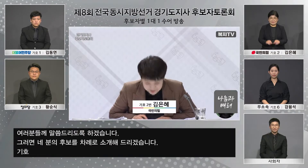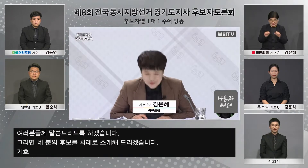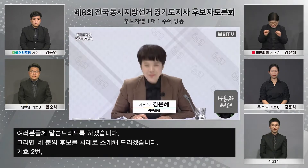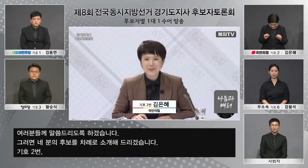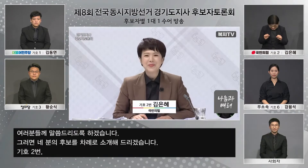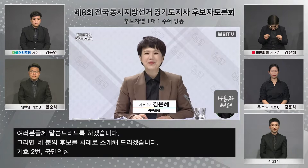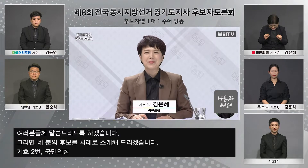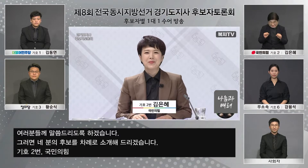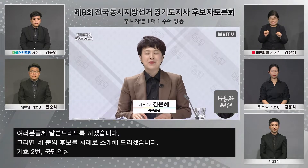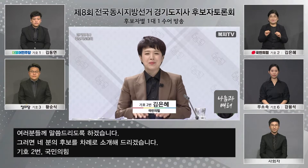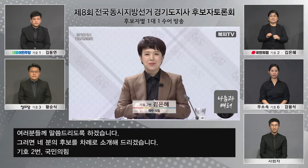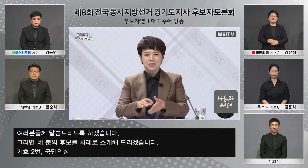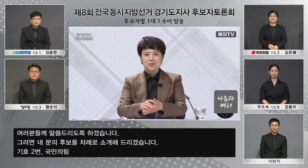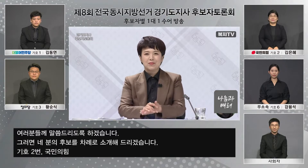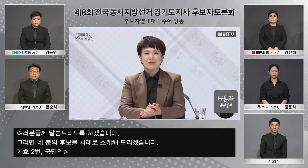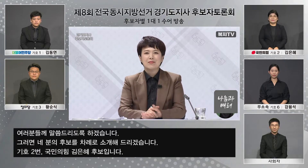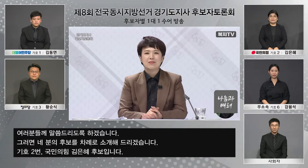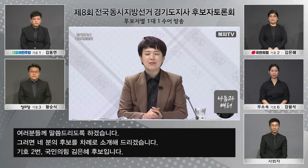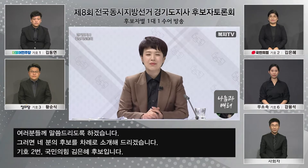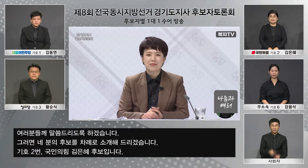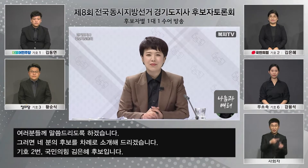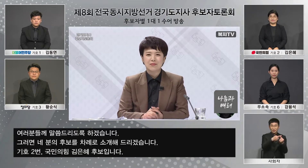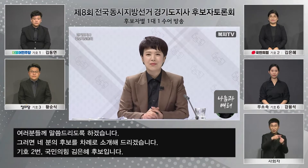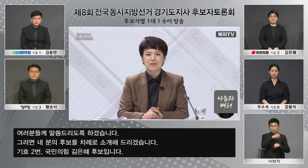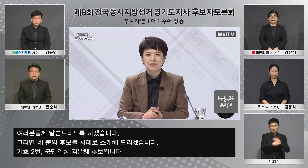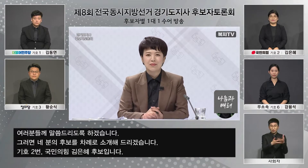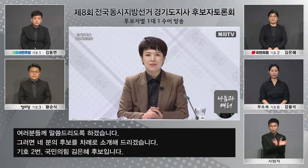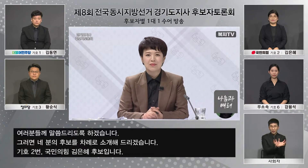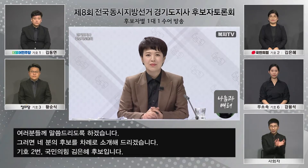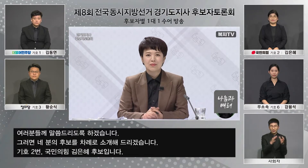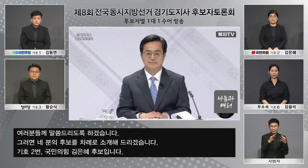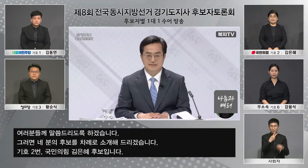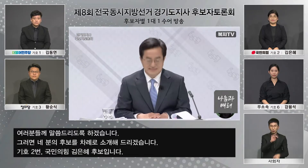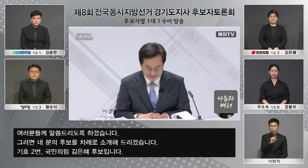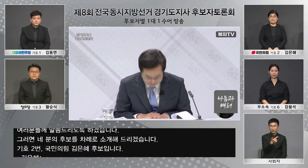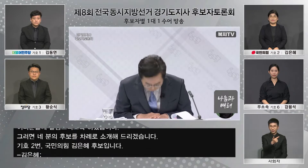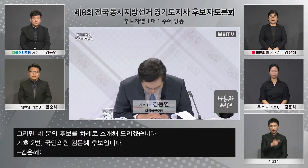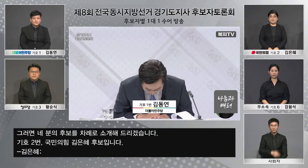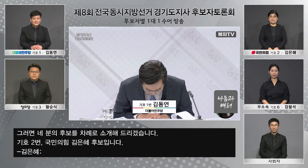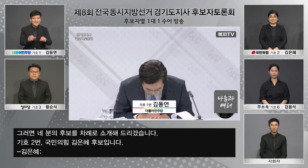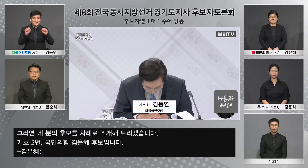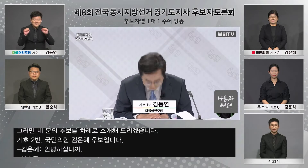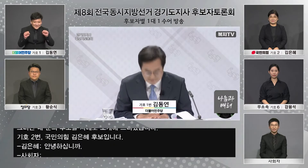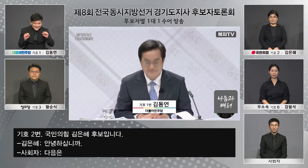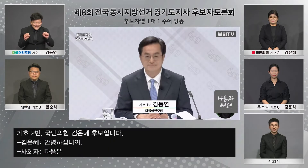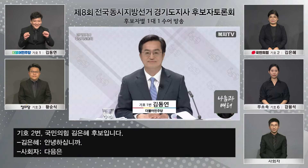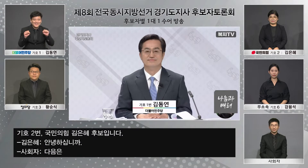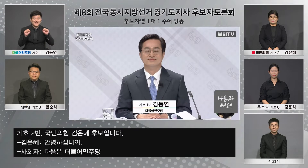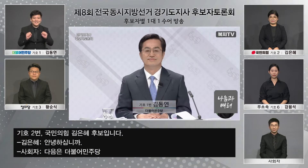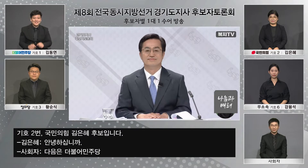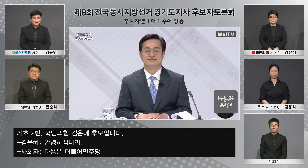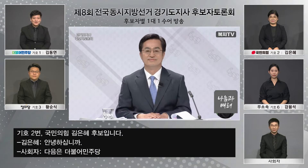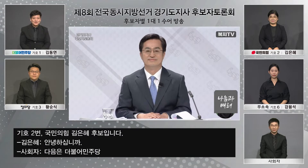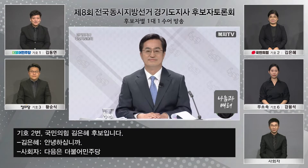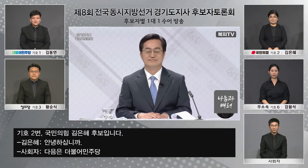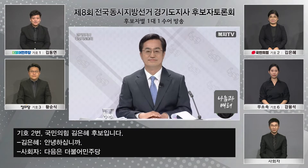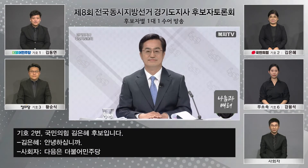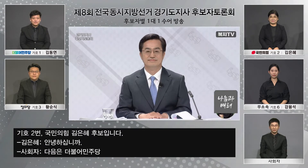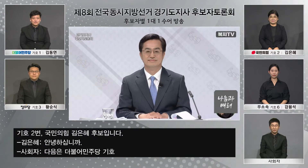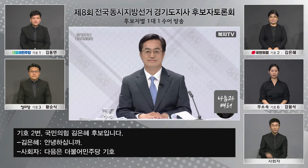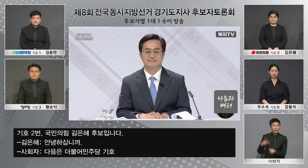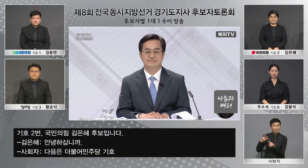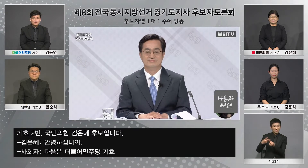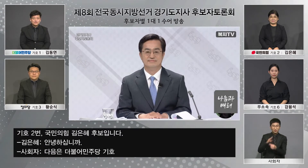안녕하십니까. 다음은 기호 1번 더불어민주당의 김동연 후보입니다. 네, 안녕하십니까. 이어서 기호